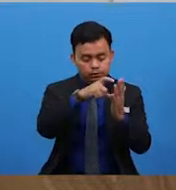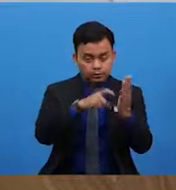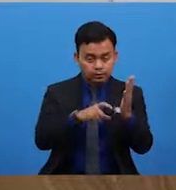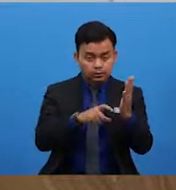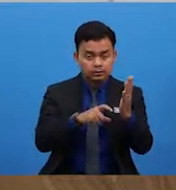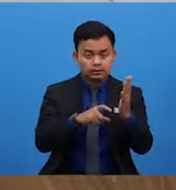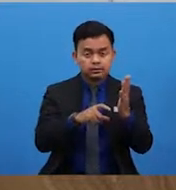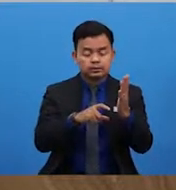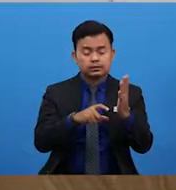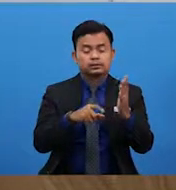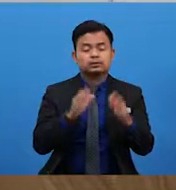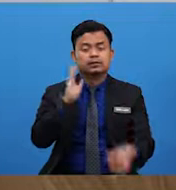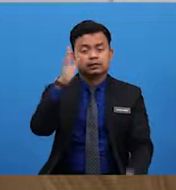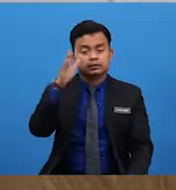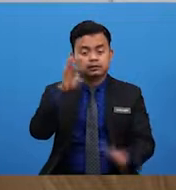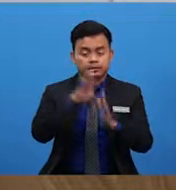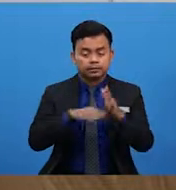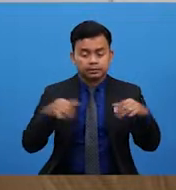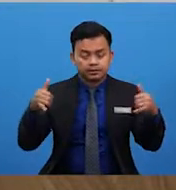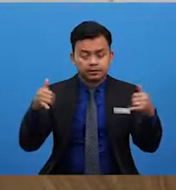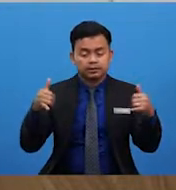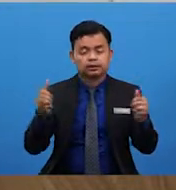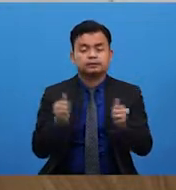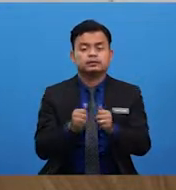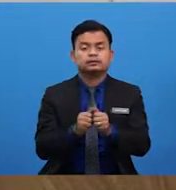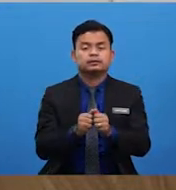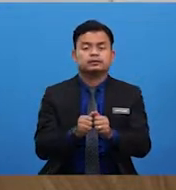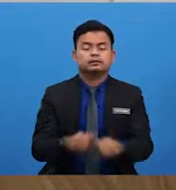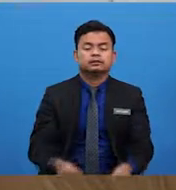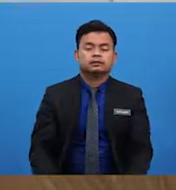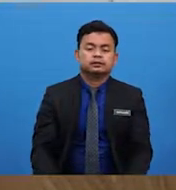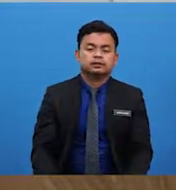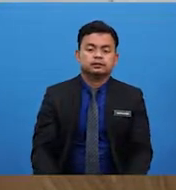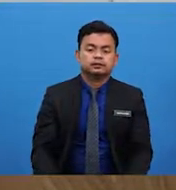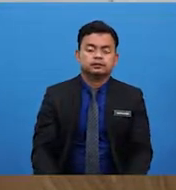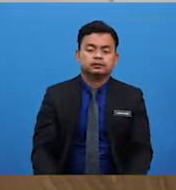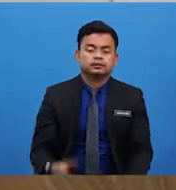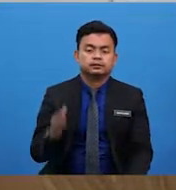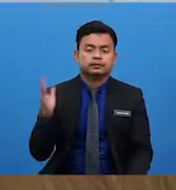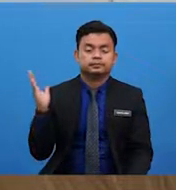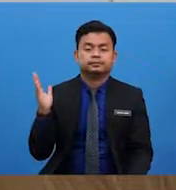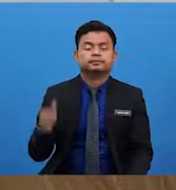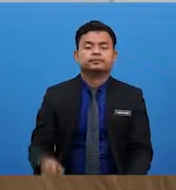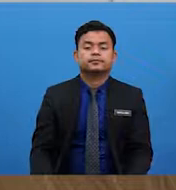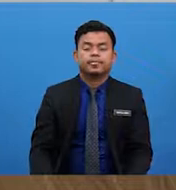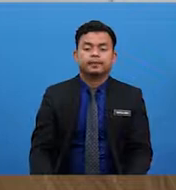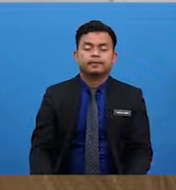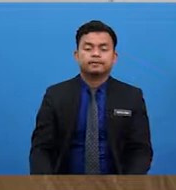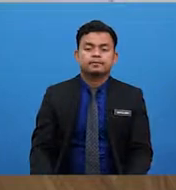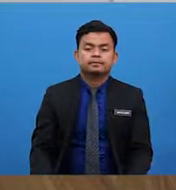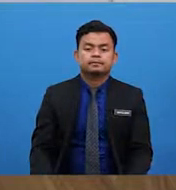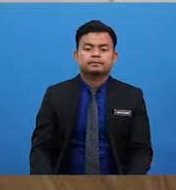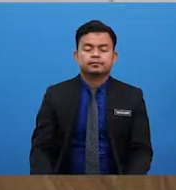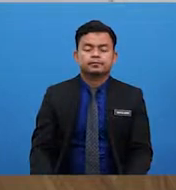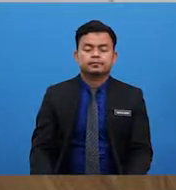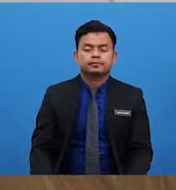imut dan kesan-kesan tertentu agar karya atau menjadi lebih menarik dan hidup dengan etika the lain agar